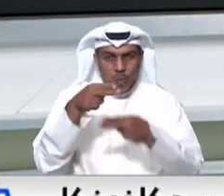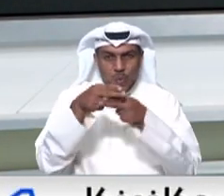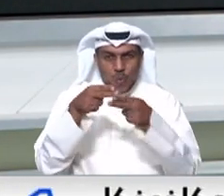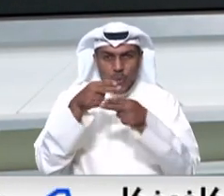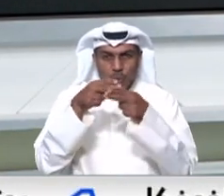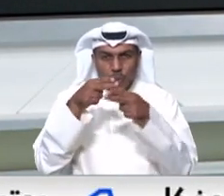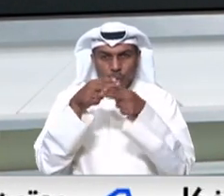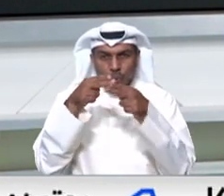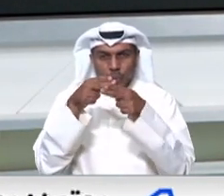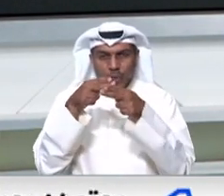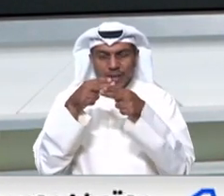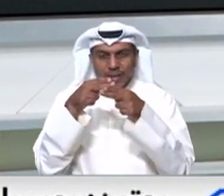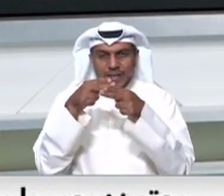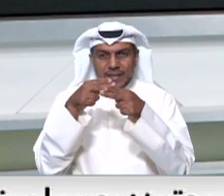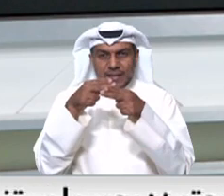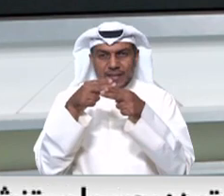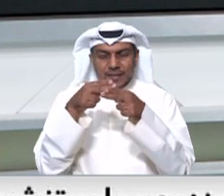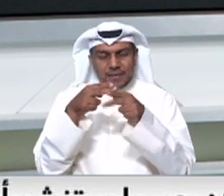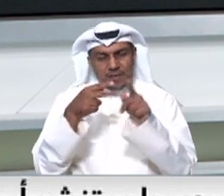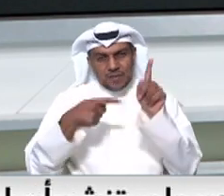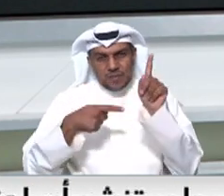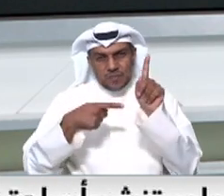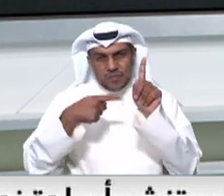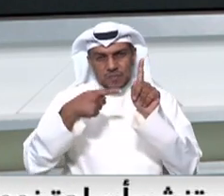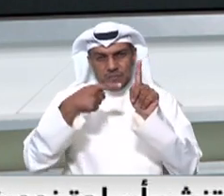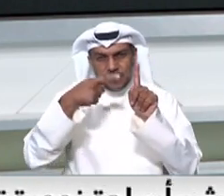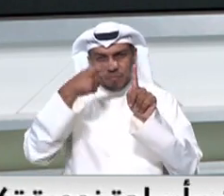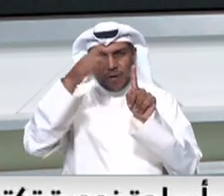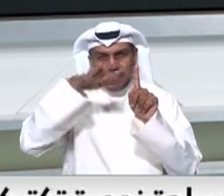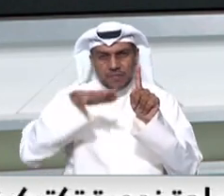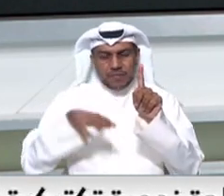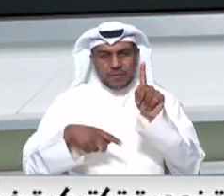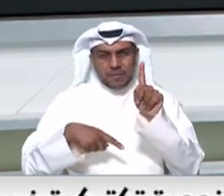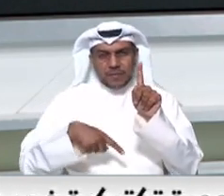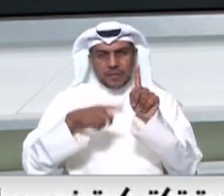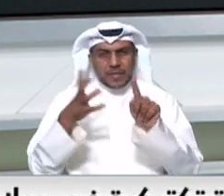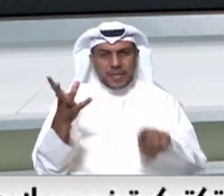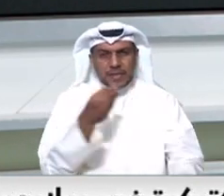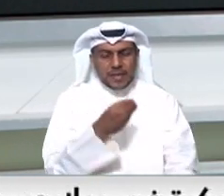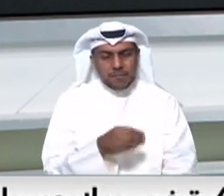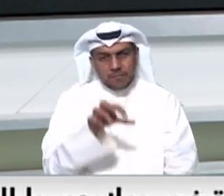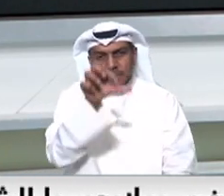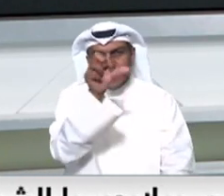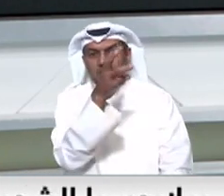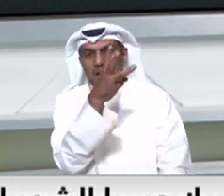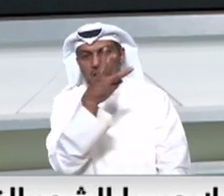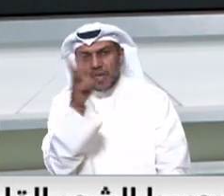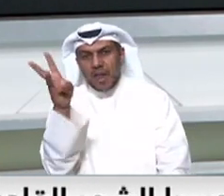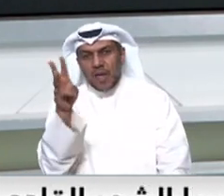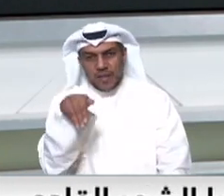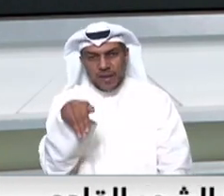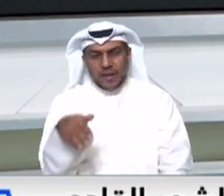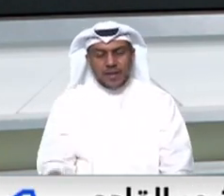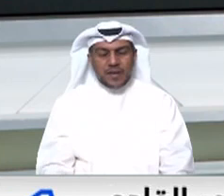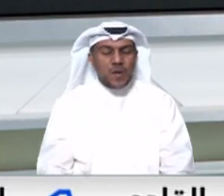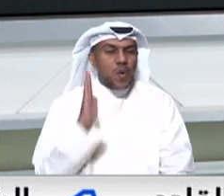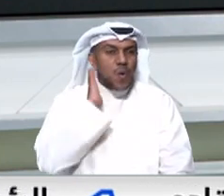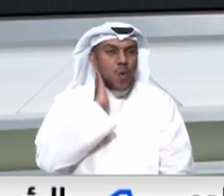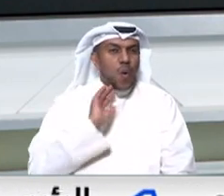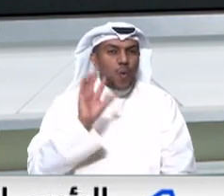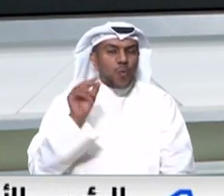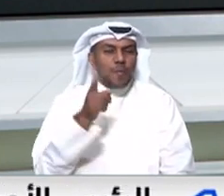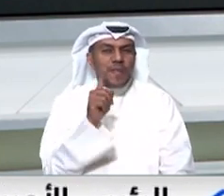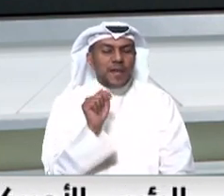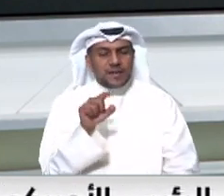الكويت أجواء لا زالت تميل إلى الحرارة، وتصل درجة الحرارة حاليا إلى 39 درجة مئوية، الرطوبة النسبية